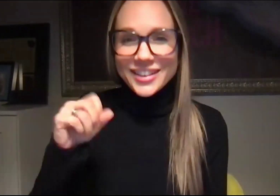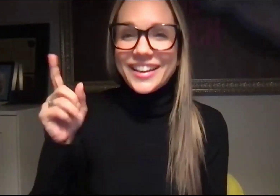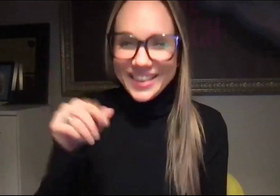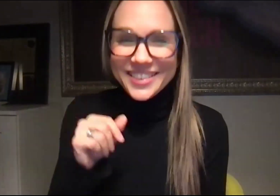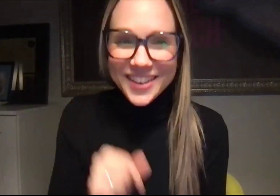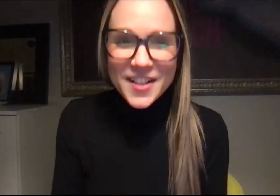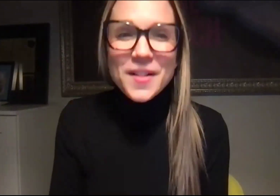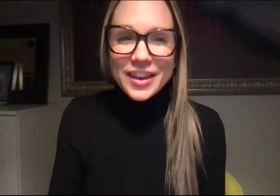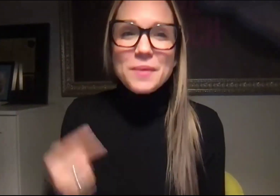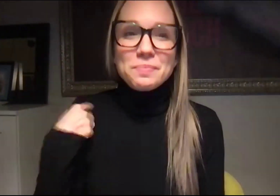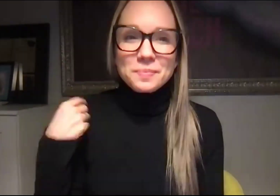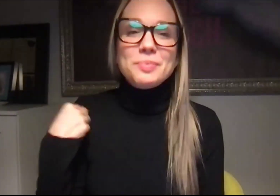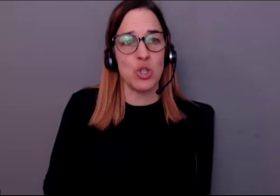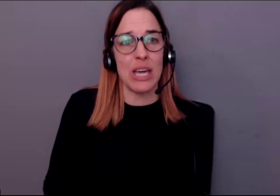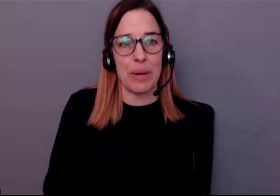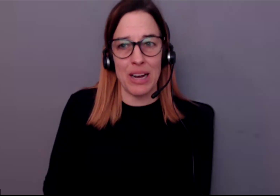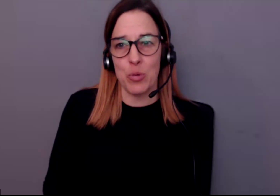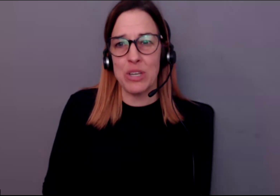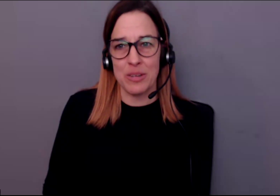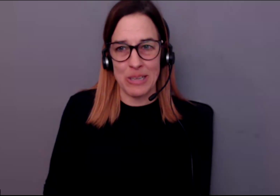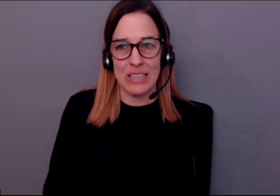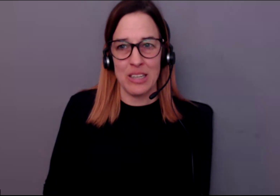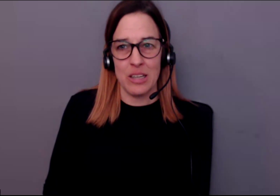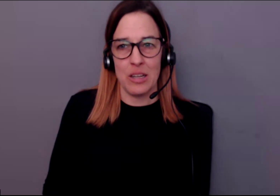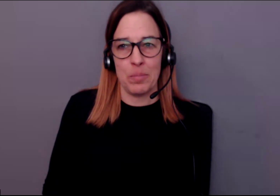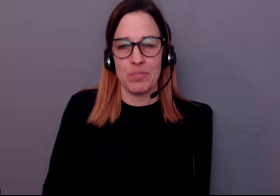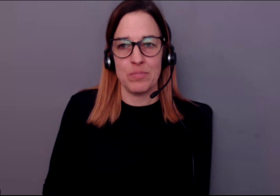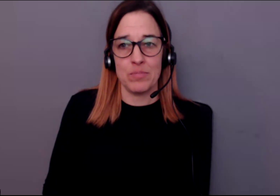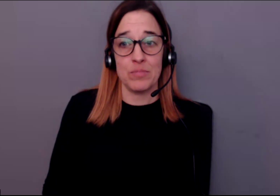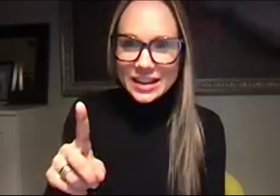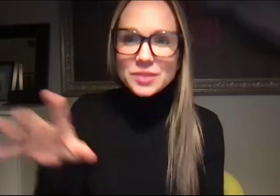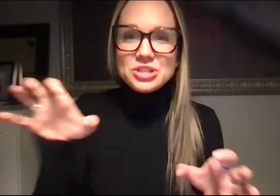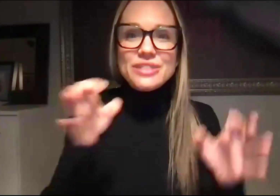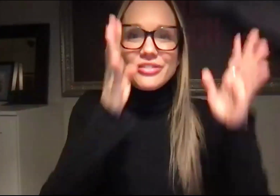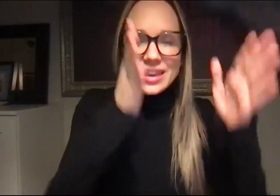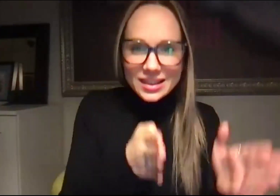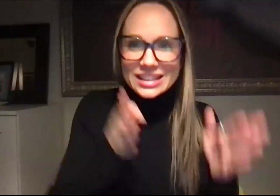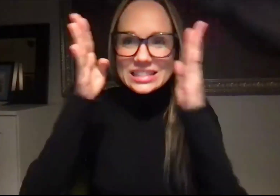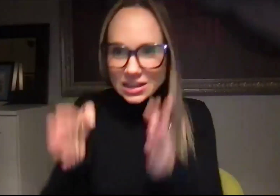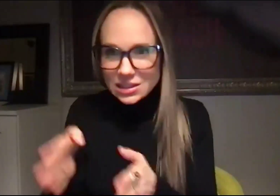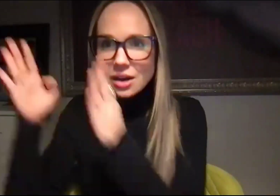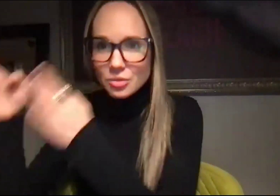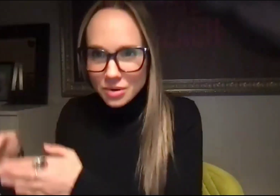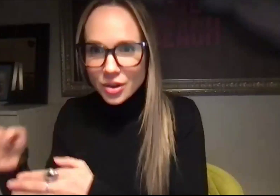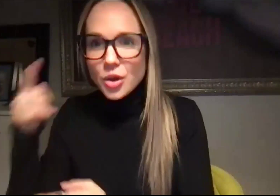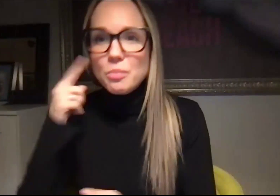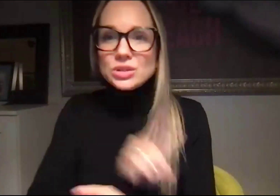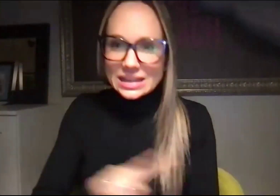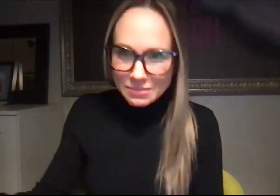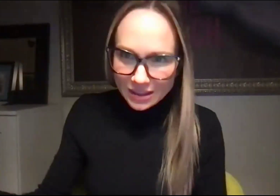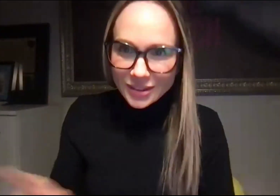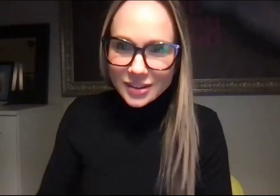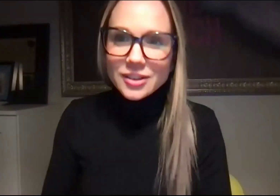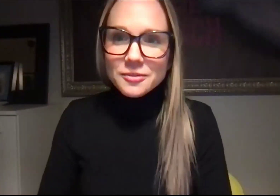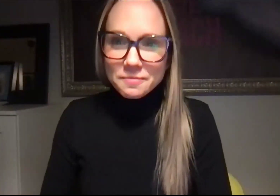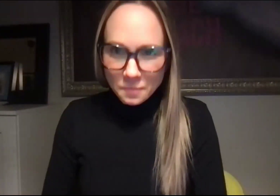Bon, c'est Oui, ça. oui, C'est oui. ça. OK? Oui, c'est ça Puis- qu'elle parlait, oui. oui, oui, OK, c'est ça. Je suis allée chez elle, puis j'ai fait les ensembles pour